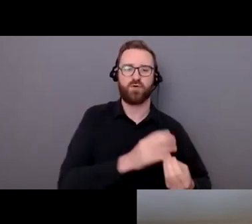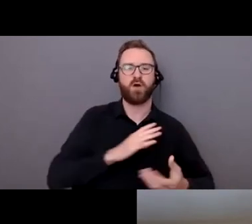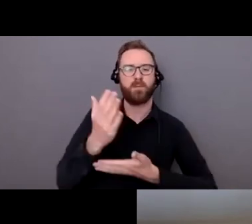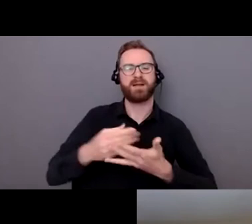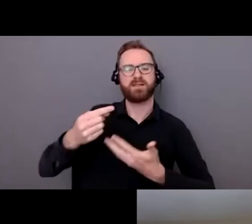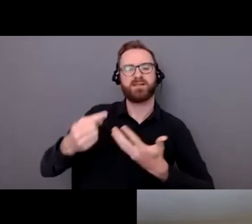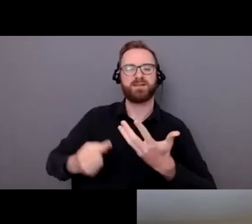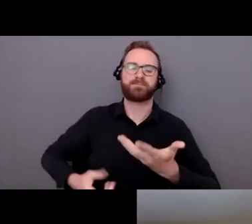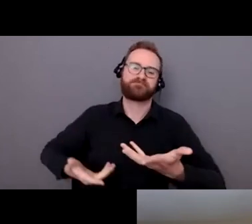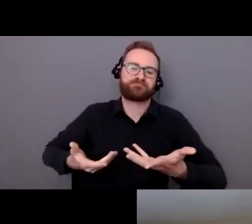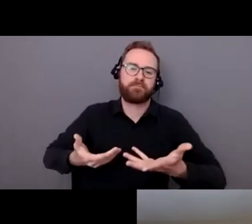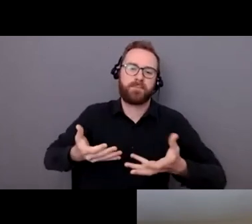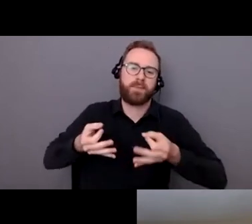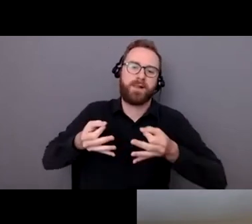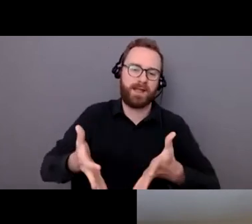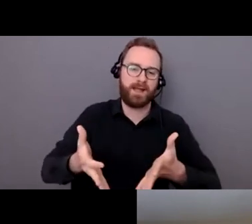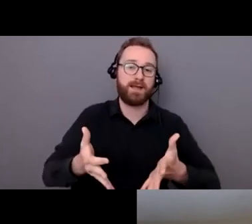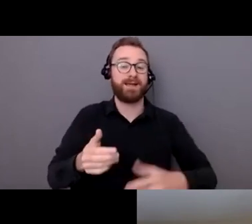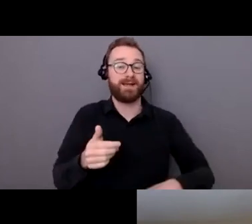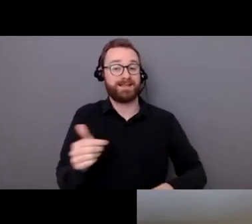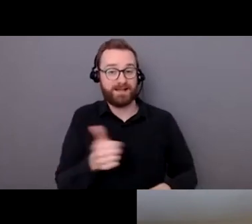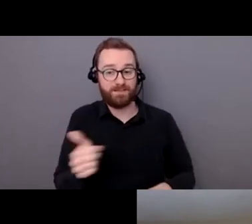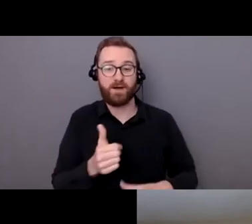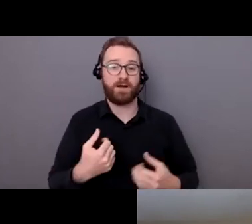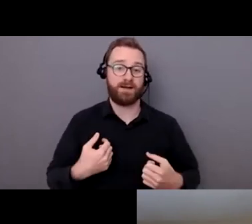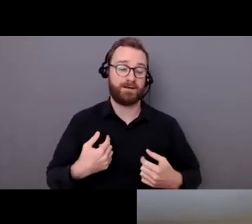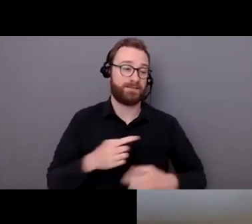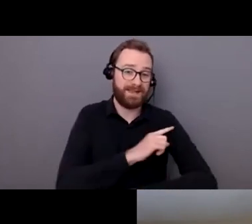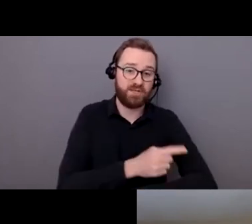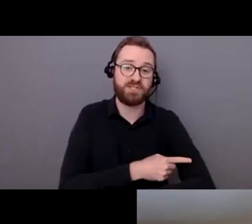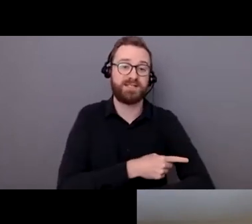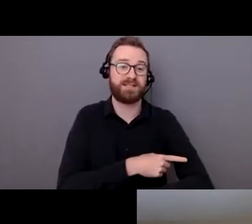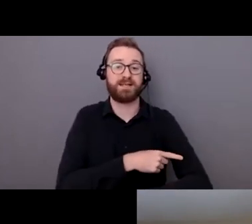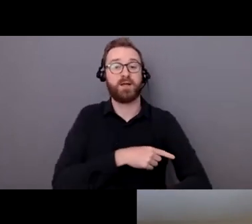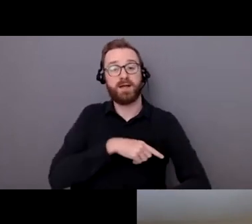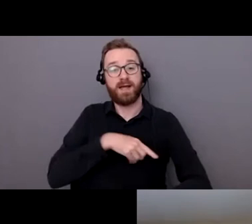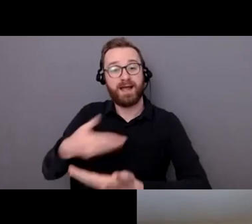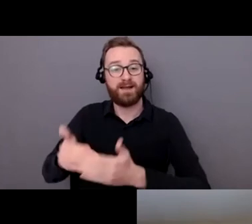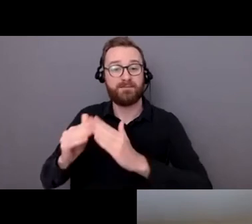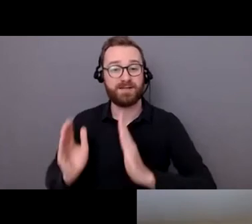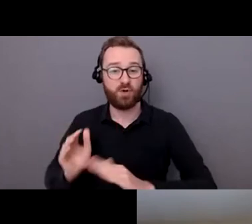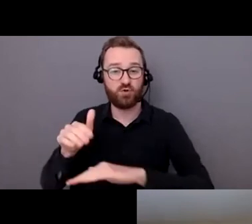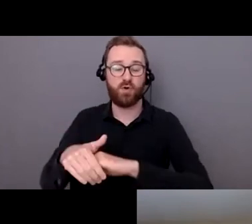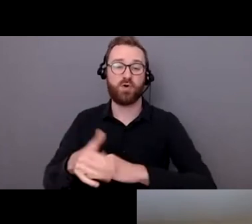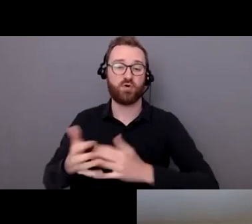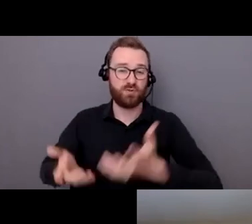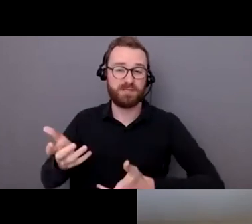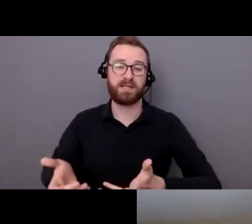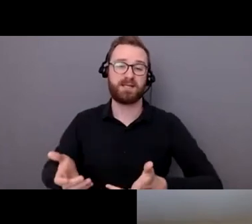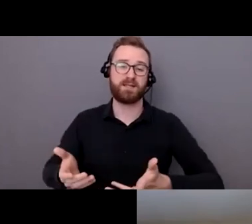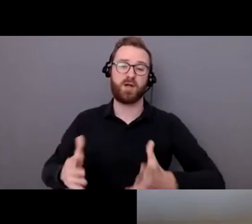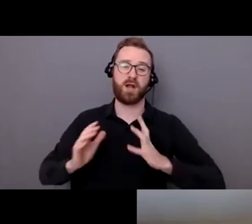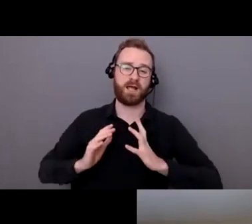aller m'intégrer au travail en déplacement, en énergie, ben, arriver chez soi le soir, cuisiner, relaxer, c'était pas alors que